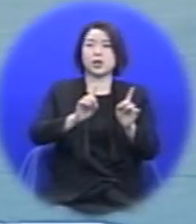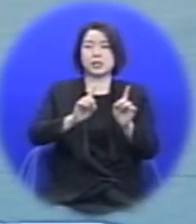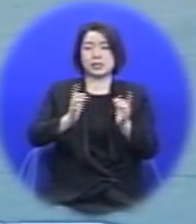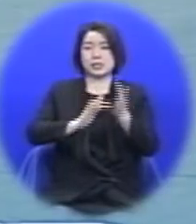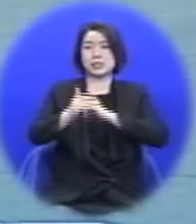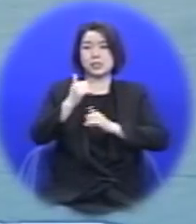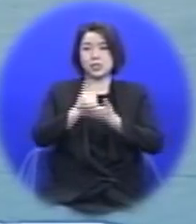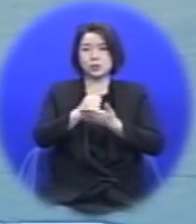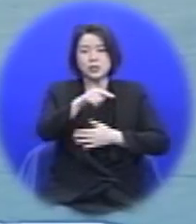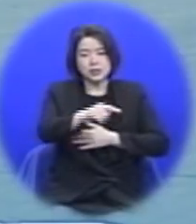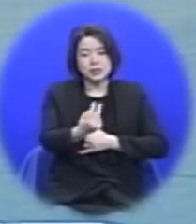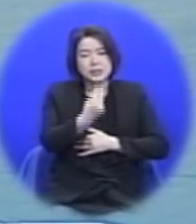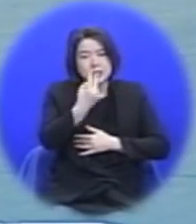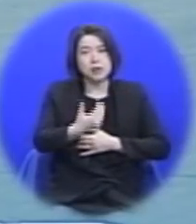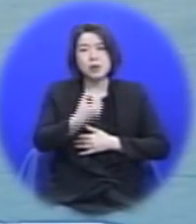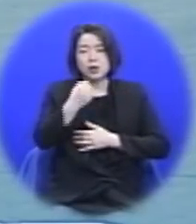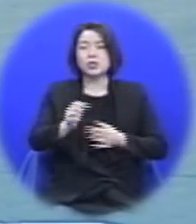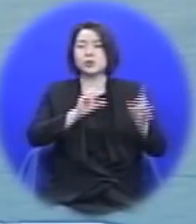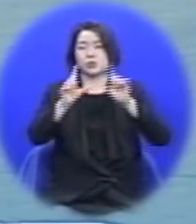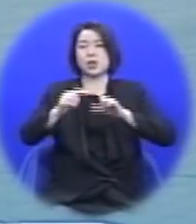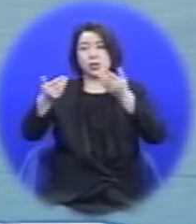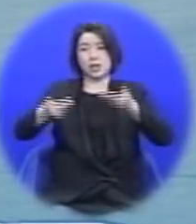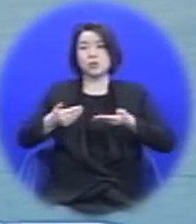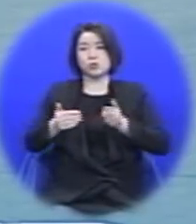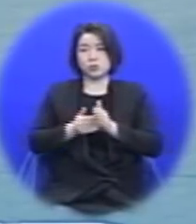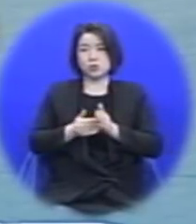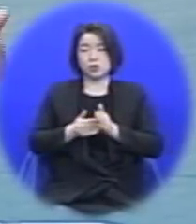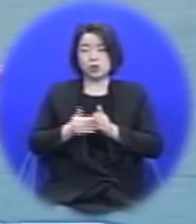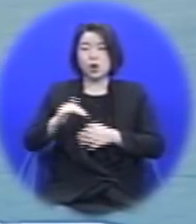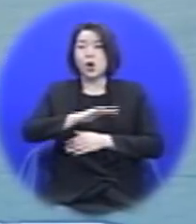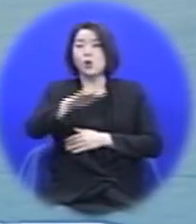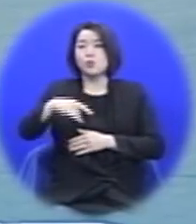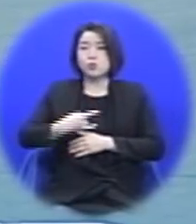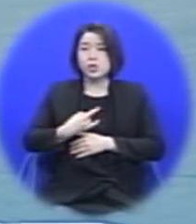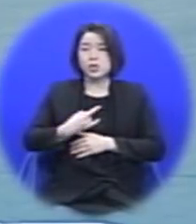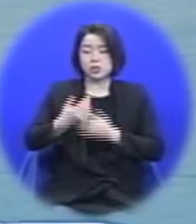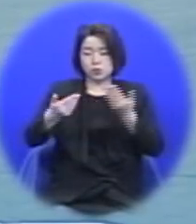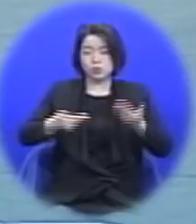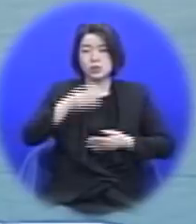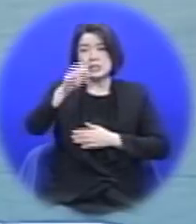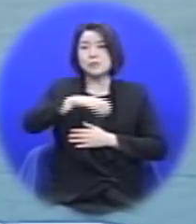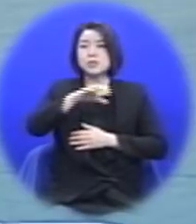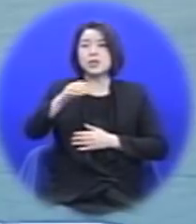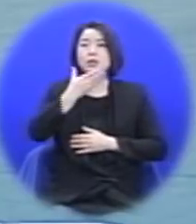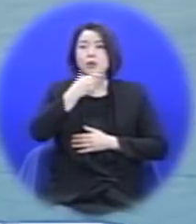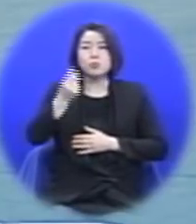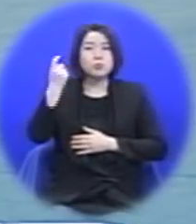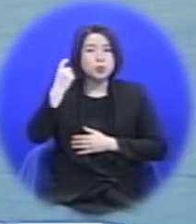그 생명으로 살게 하셨다. 이것이 우리에게 주신 십자가의 복음입니다.